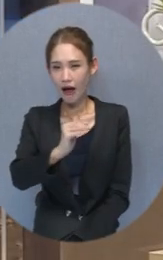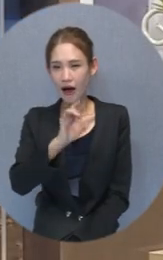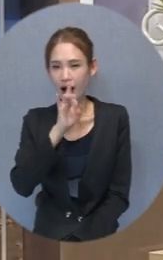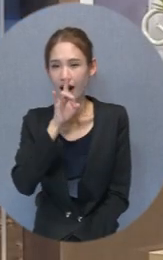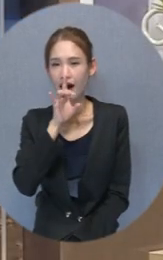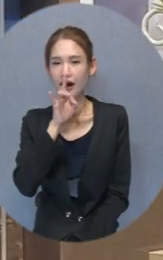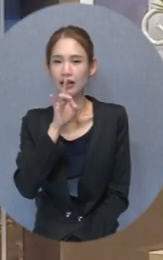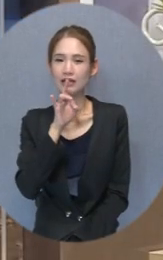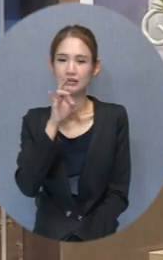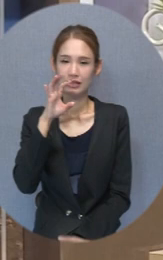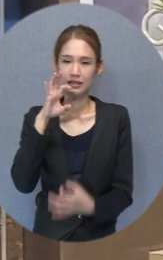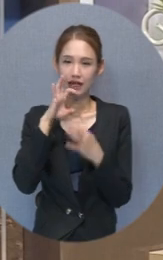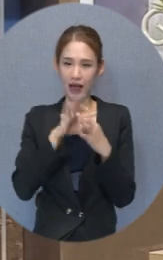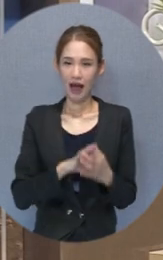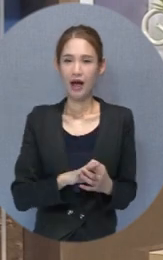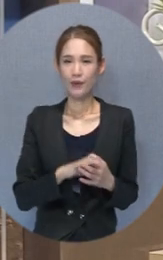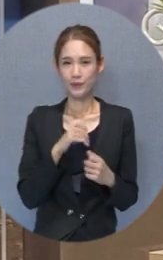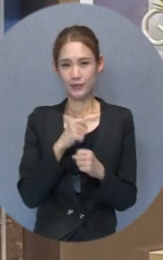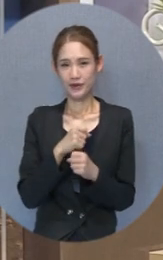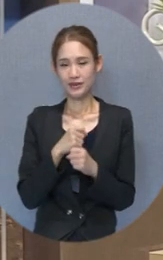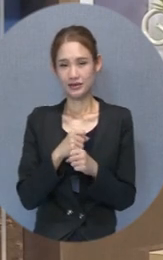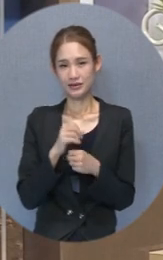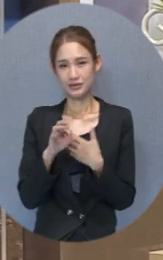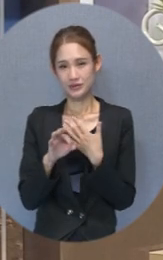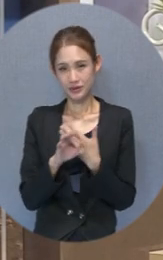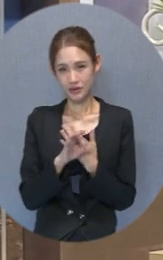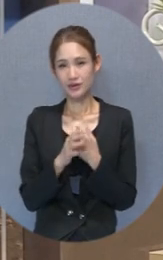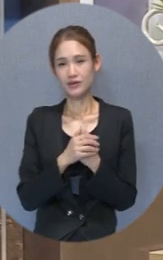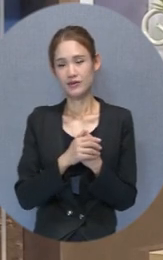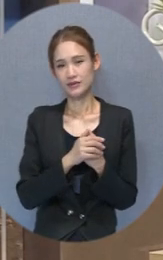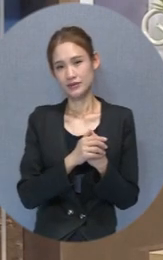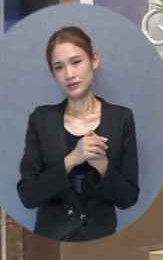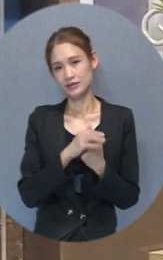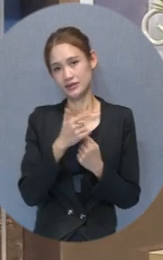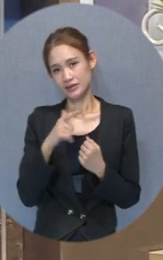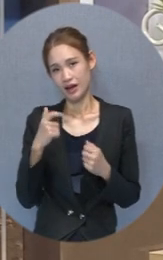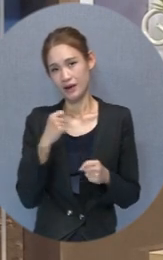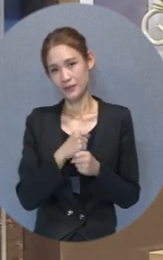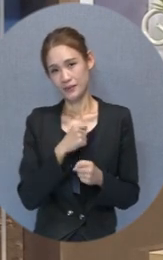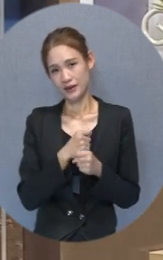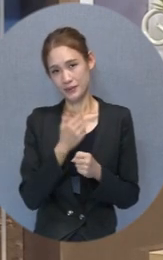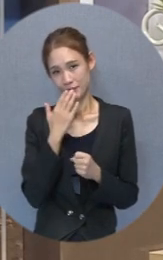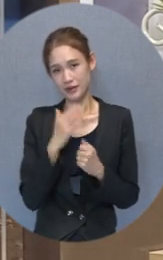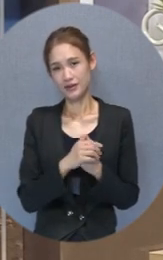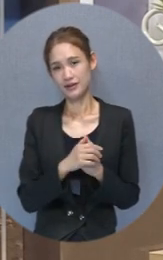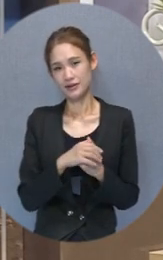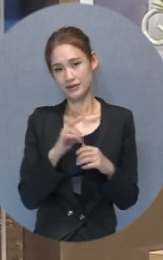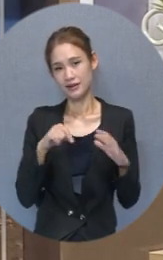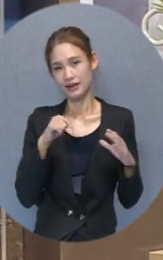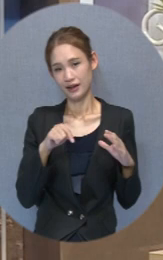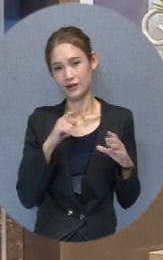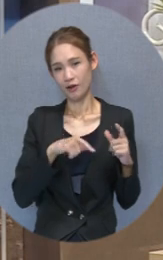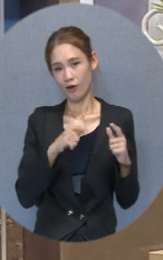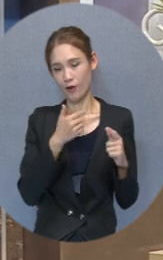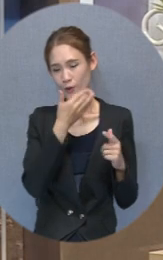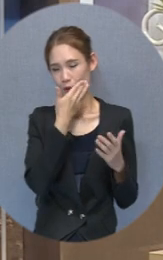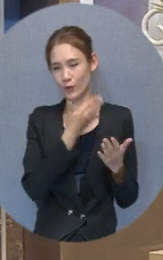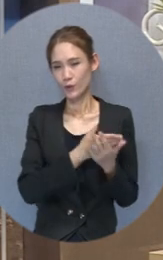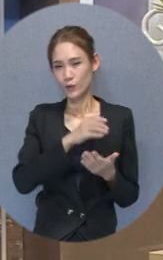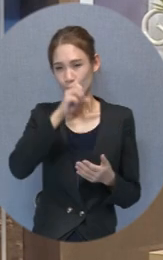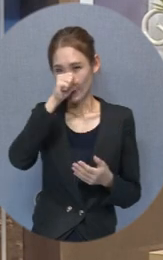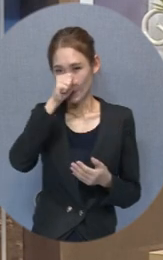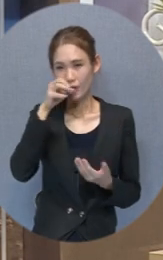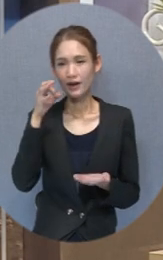그냥 성실하게 계속해서 만들어내다 보면 또 다양하게 뭐 만들 수 있고 또그 속에서 정말 값진 어떤 결과물이